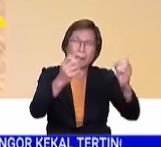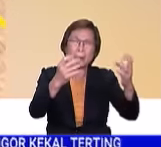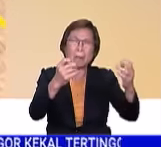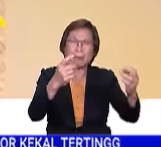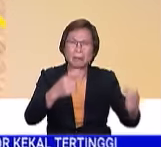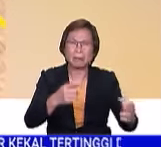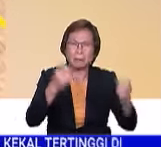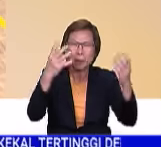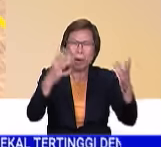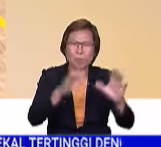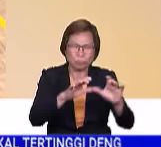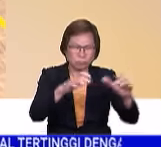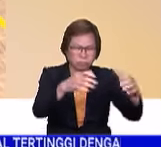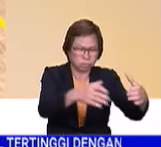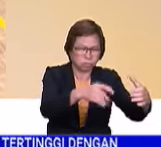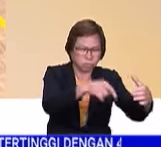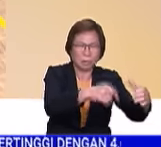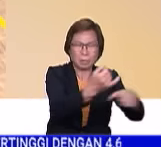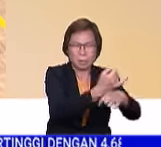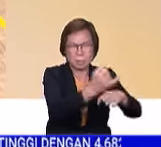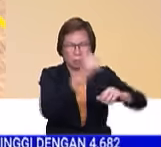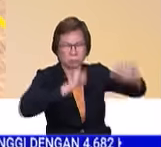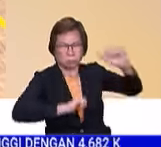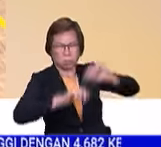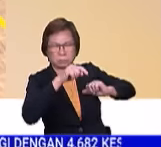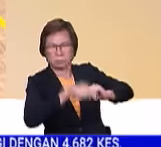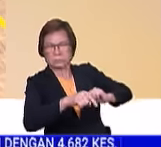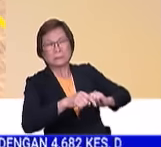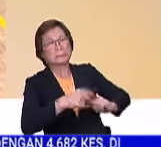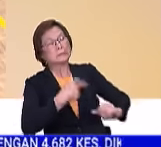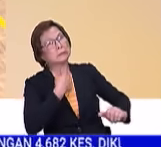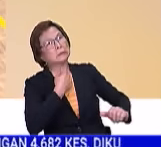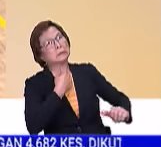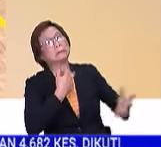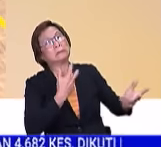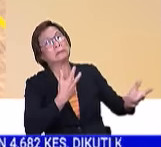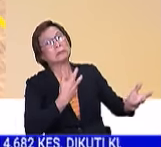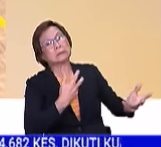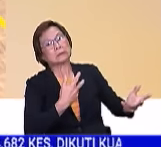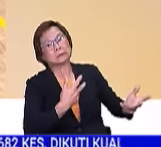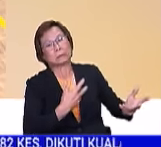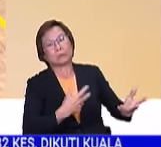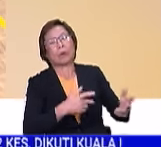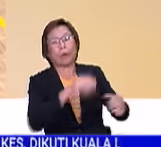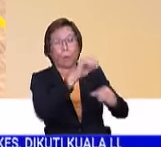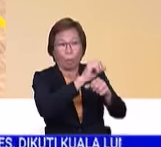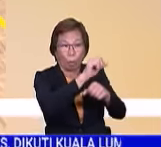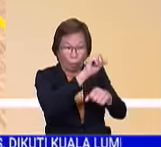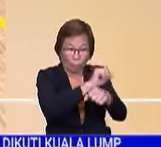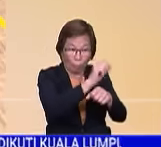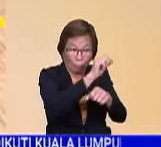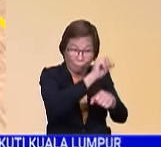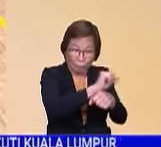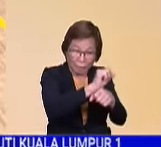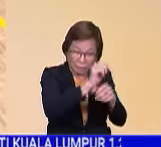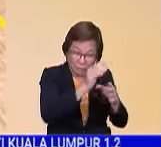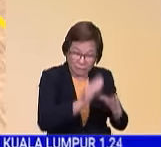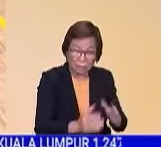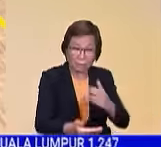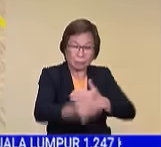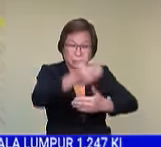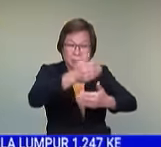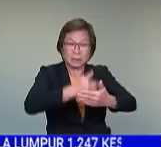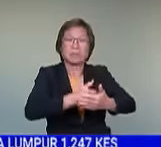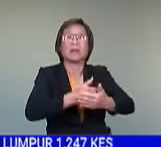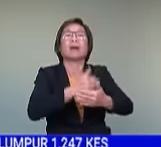tahu, golongan dalam industri ini yang lebih terkesan adalah kru-kru belakang tabir kerana mereka bekerja secara freelance.